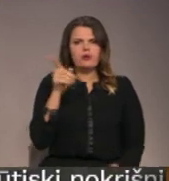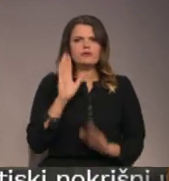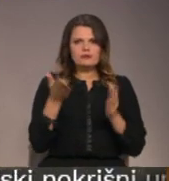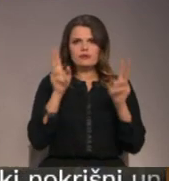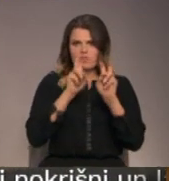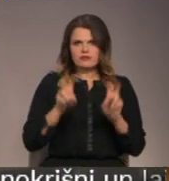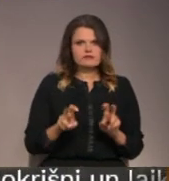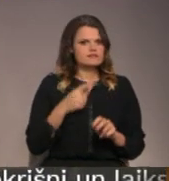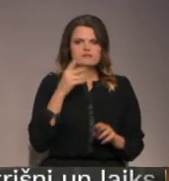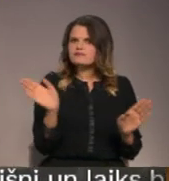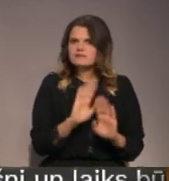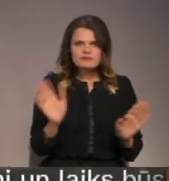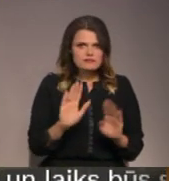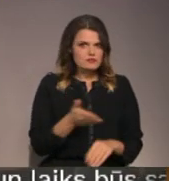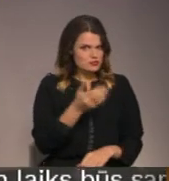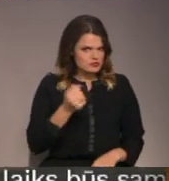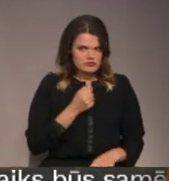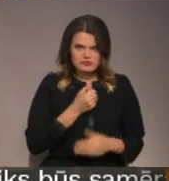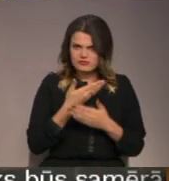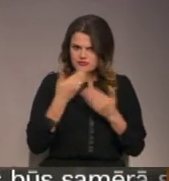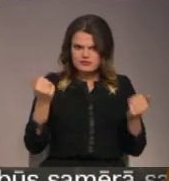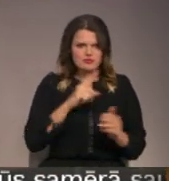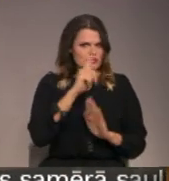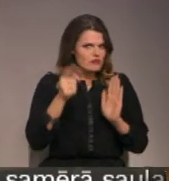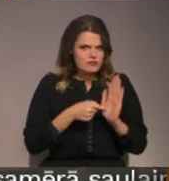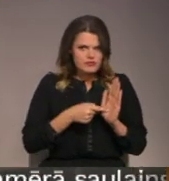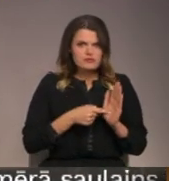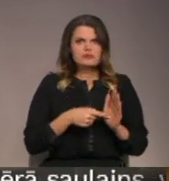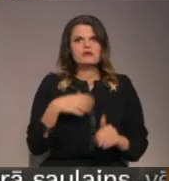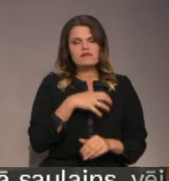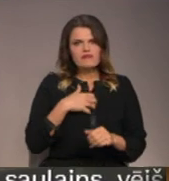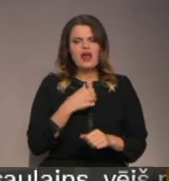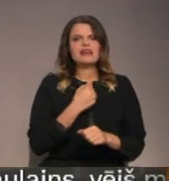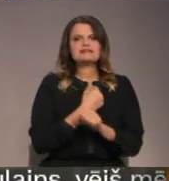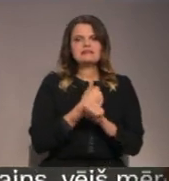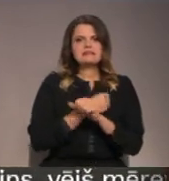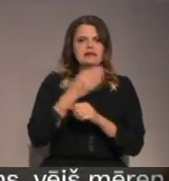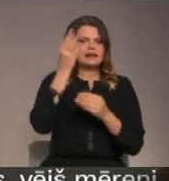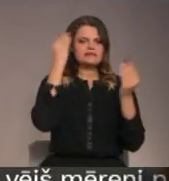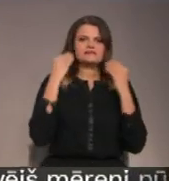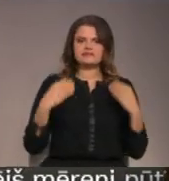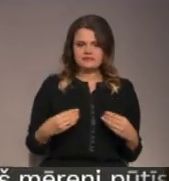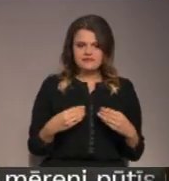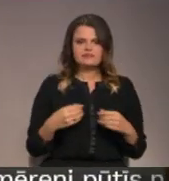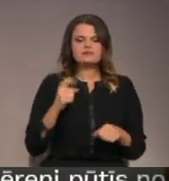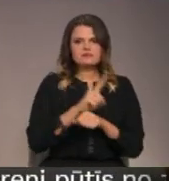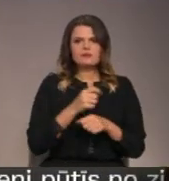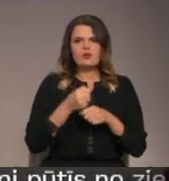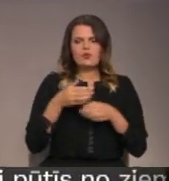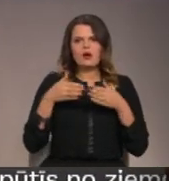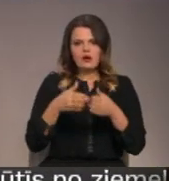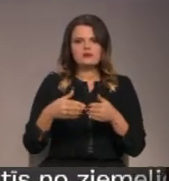pārbaudīs? Nē, jūs nebaidāties. Vajag ar spirtu aplieties. Pie ostas pulcējas arī